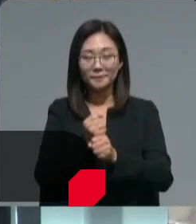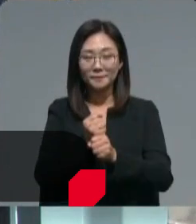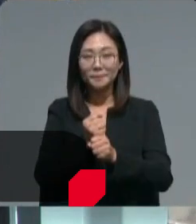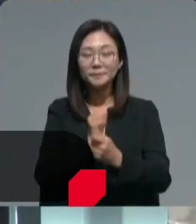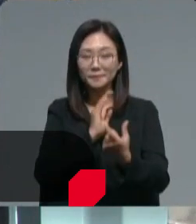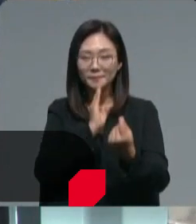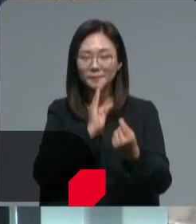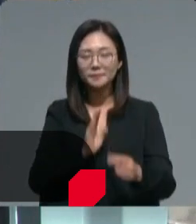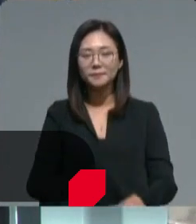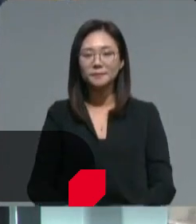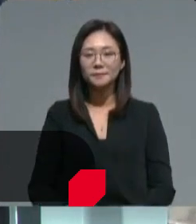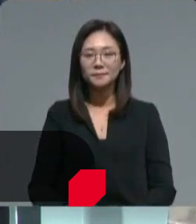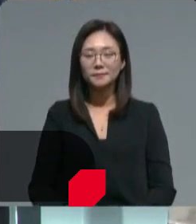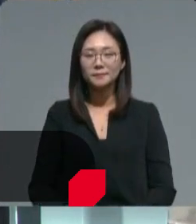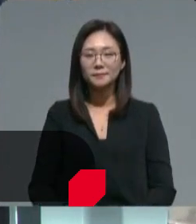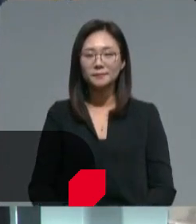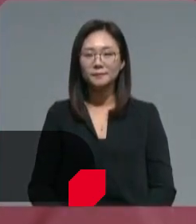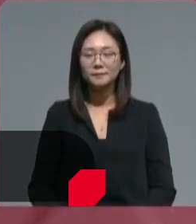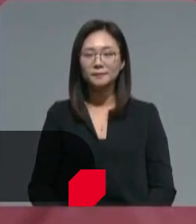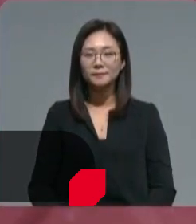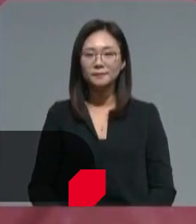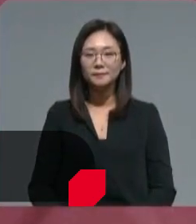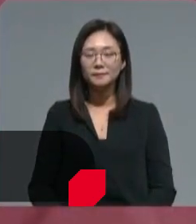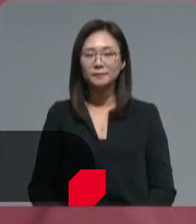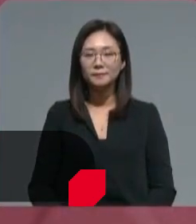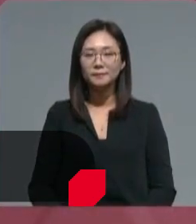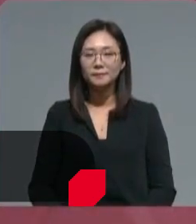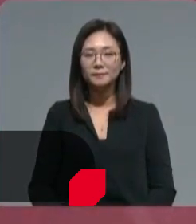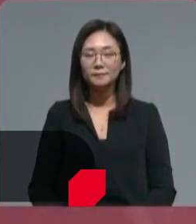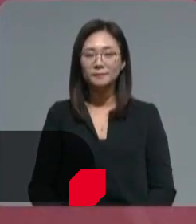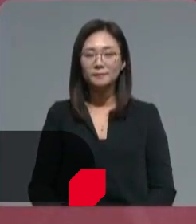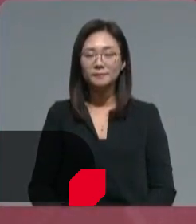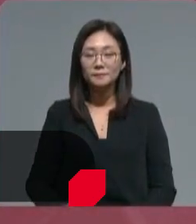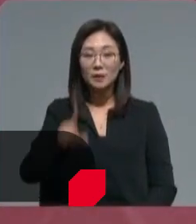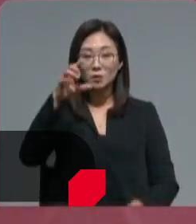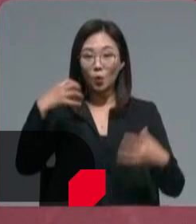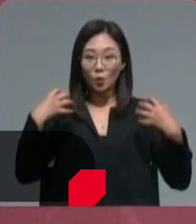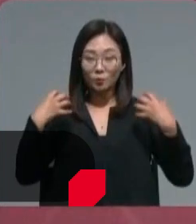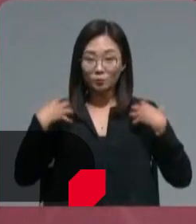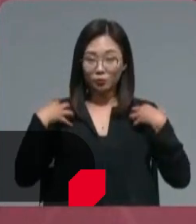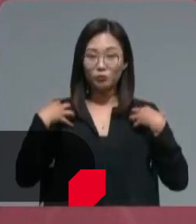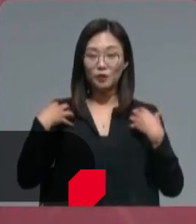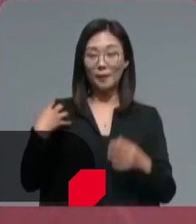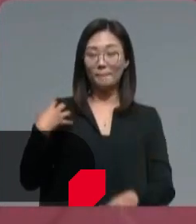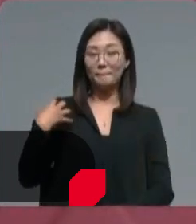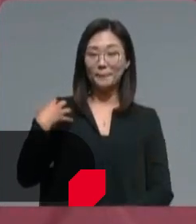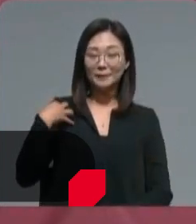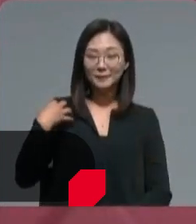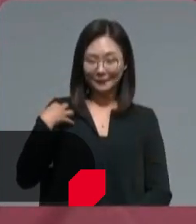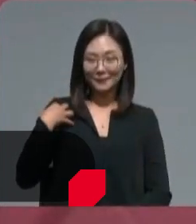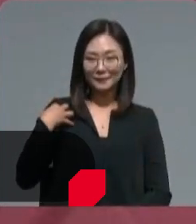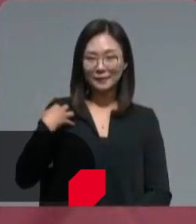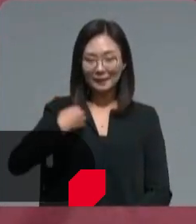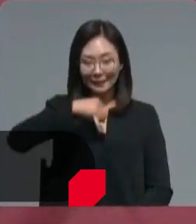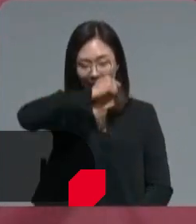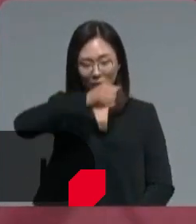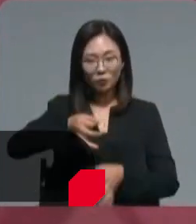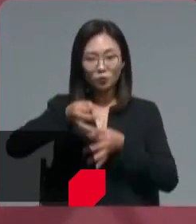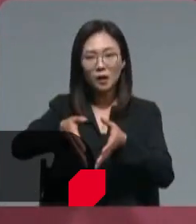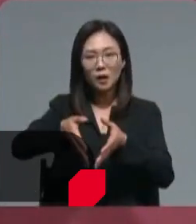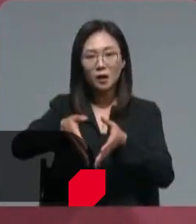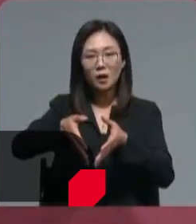이런 주요한 내용으로 눈에 들어옵니다. 그러면 정부가 해야 한다는 대대적인 그 재정